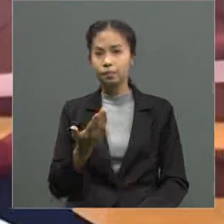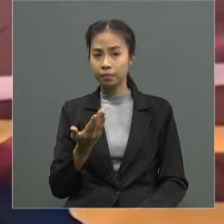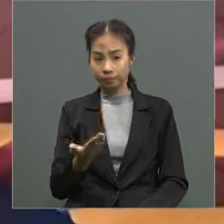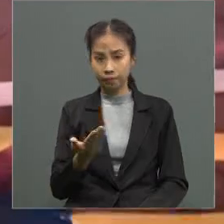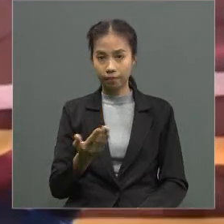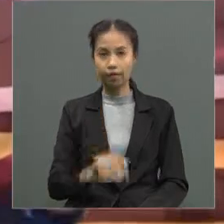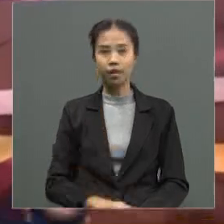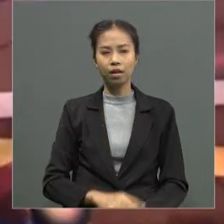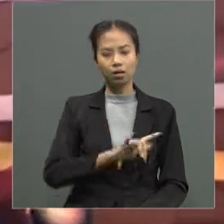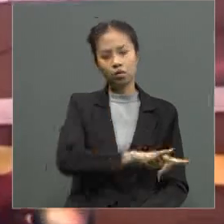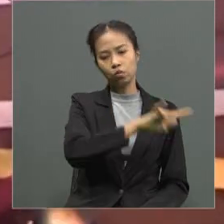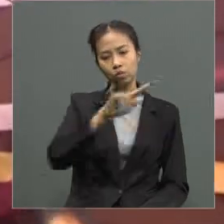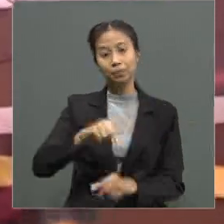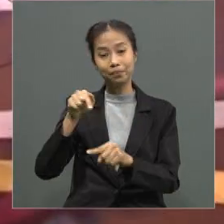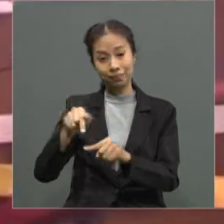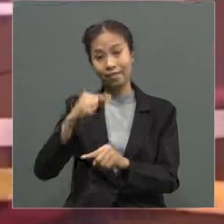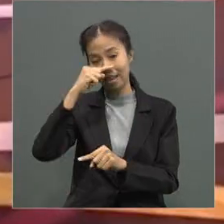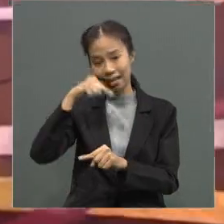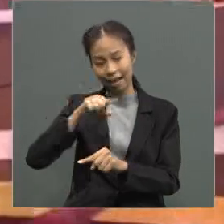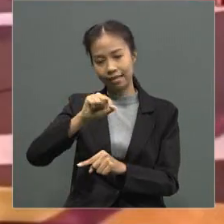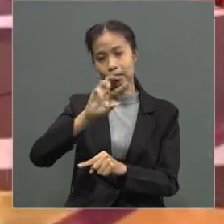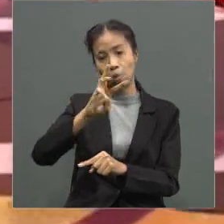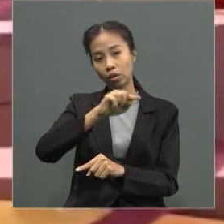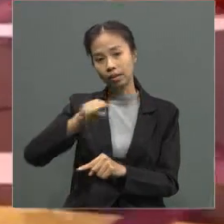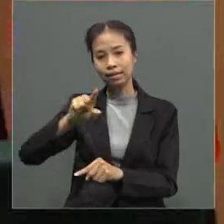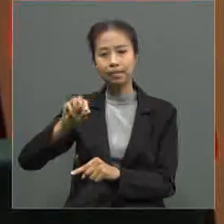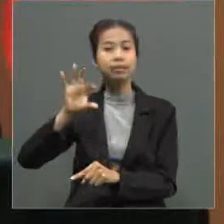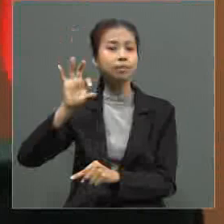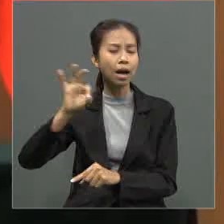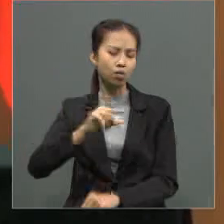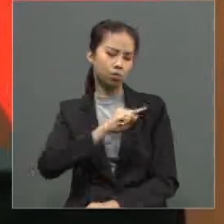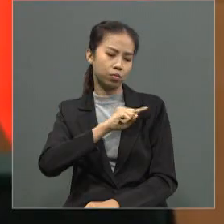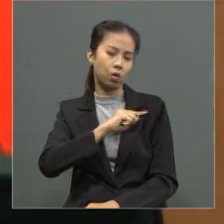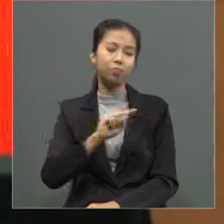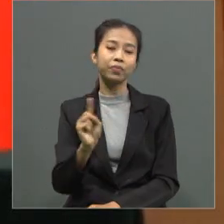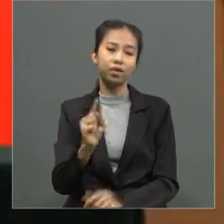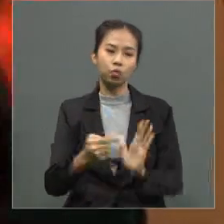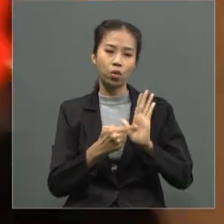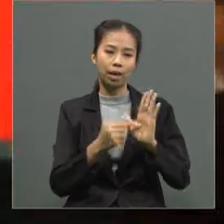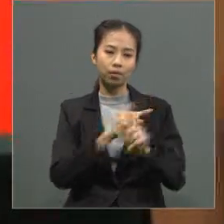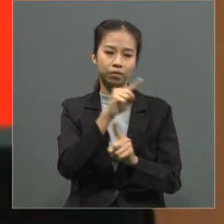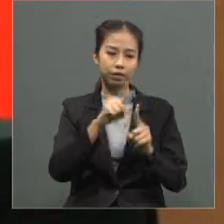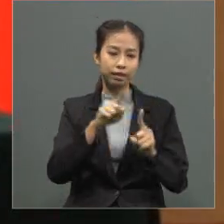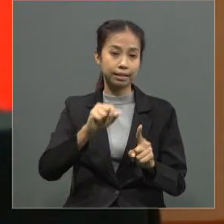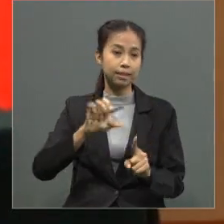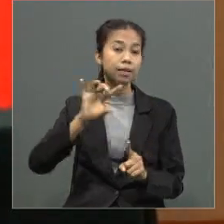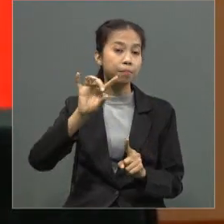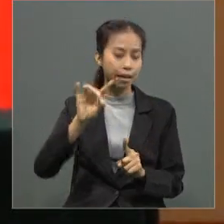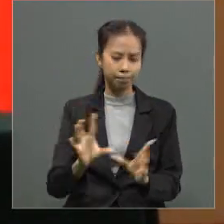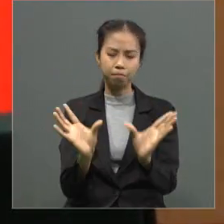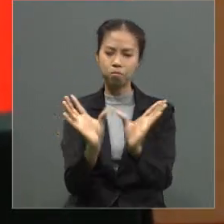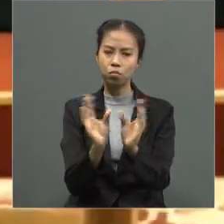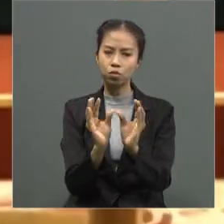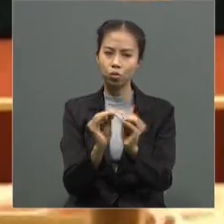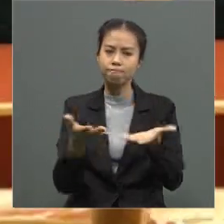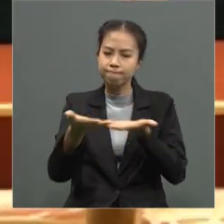หวังอี้ 26-29มกราคมนั้นภารกิจสำคัญๆัอย่าง 28มกราคมครับจะเป็นการประชุมกลไกการ